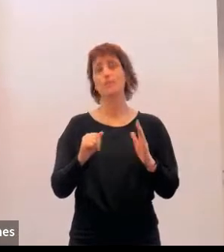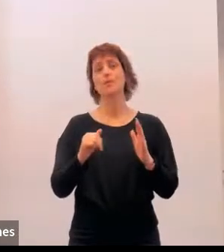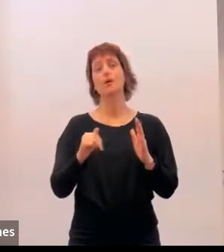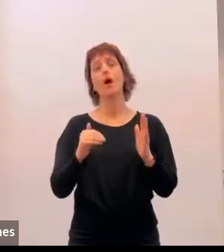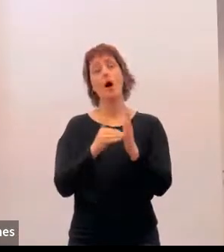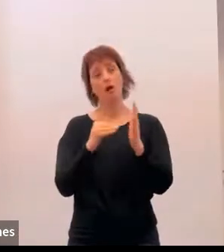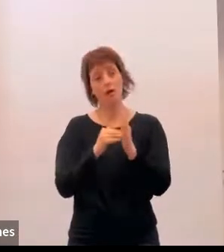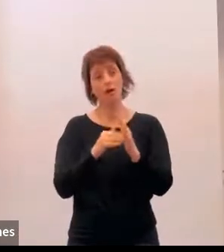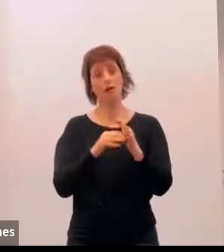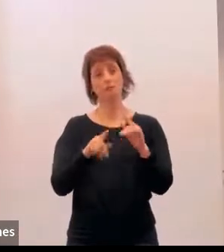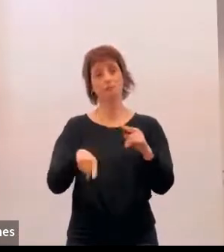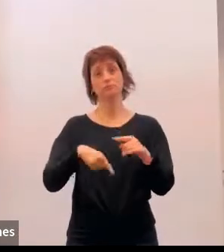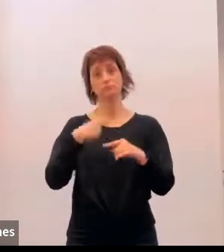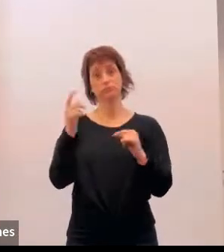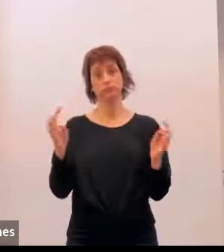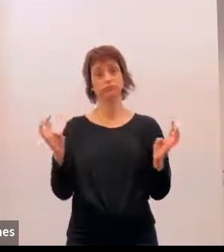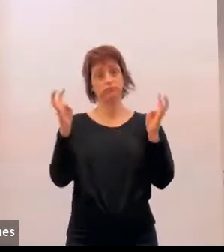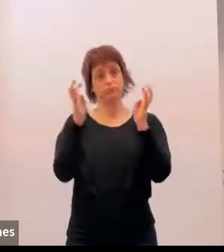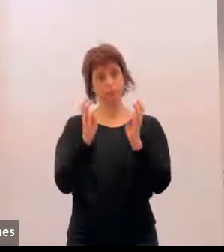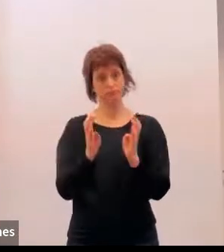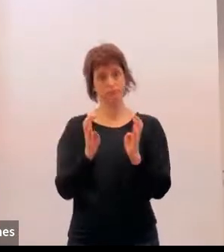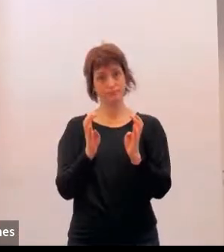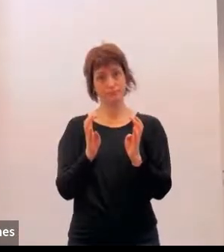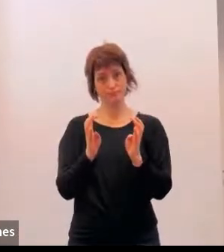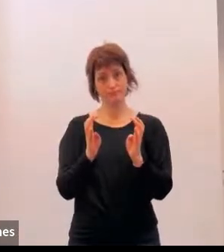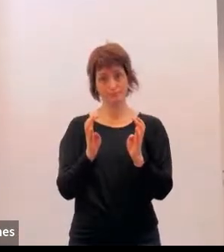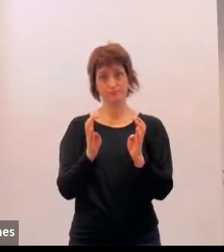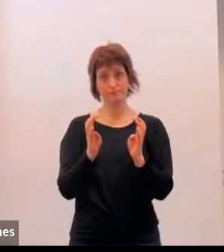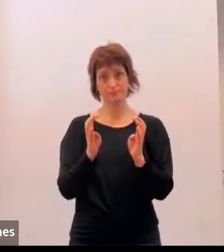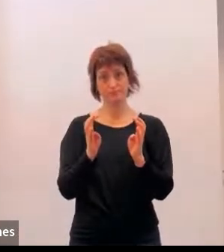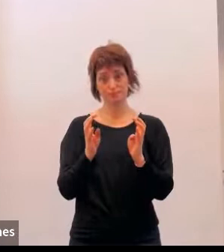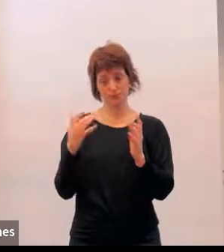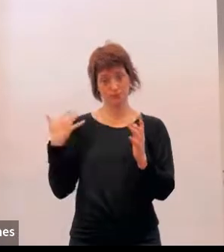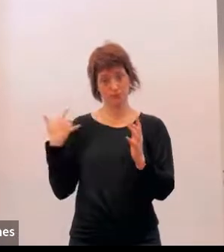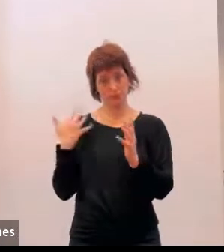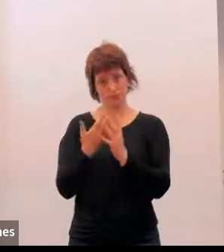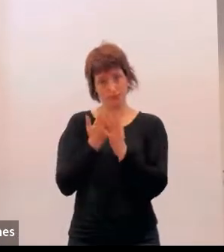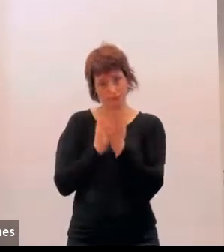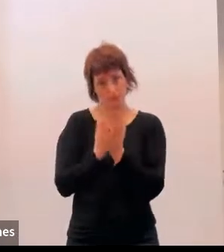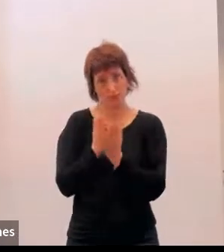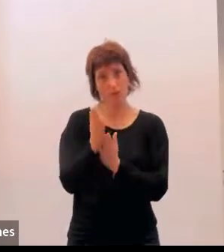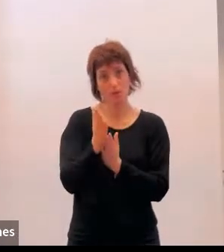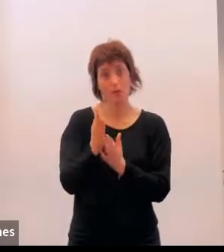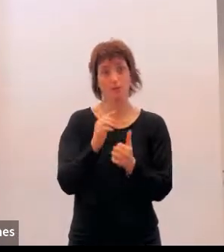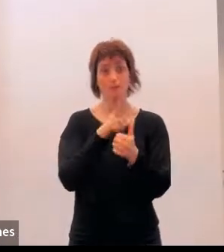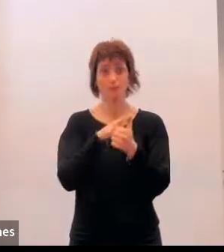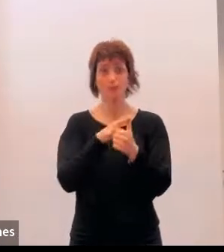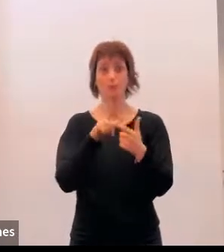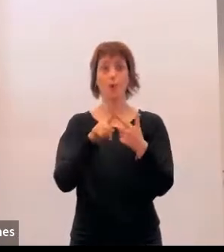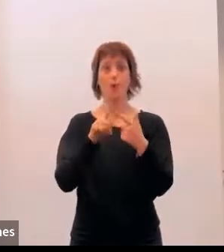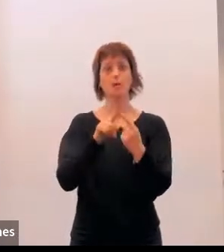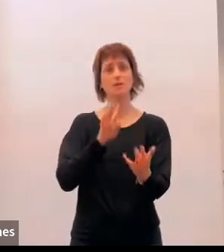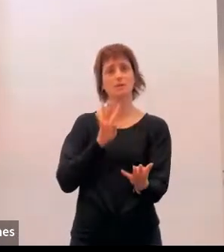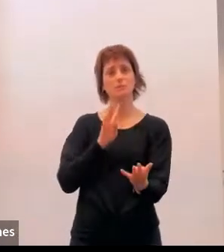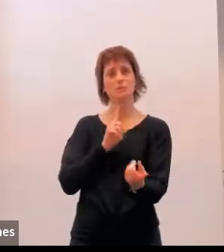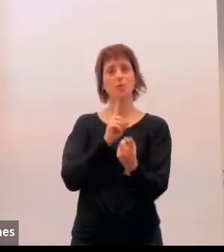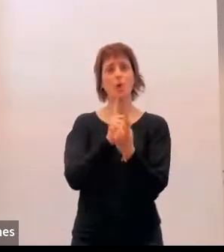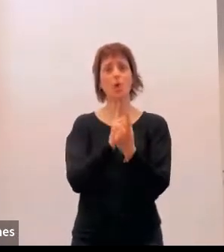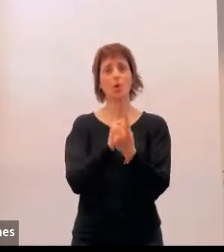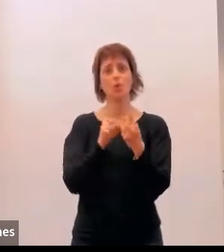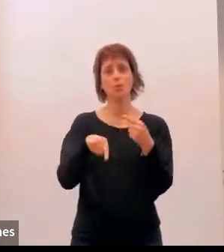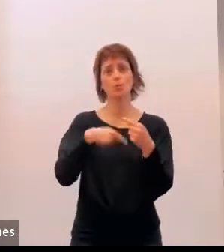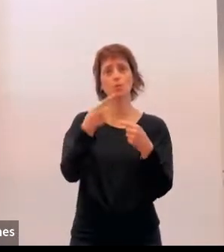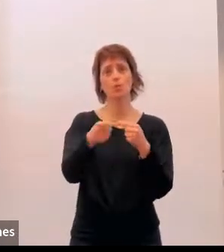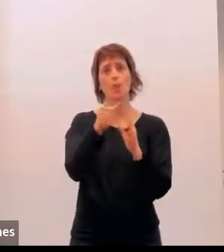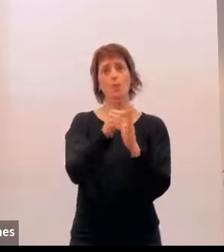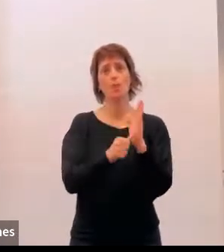concertation qui se tient, qui s'est tenue jusqu'à présent et qui continuera. J'ai parlé des rencontres en février